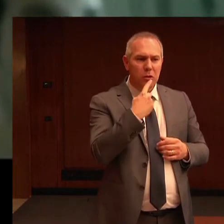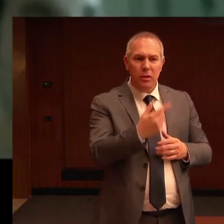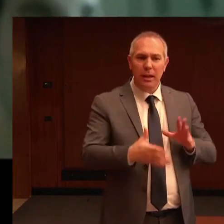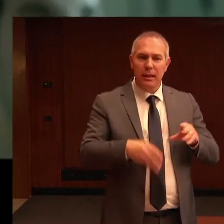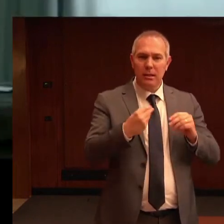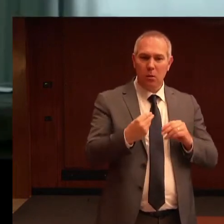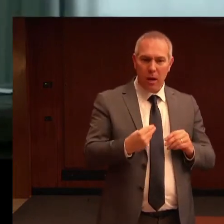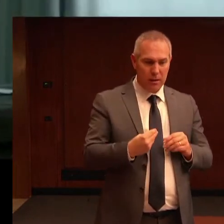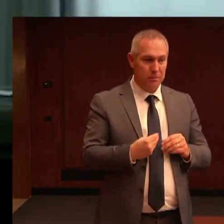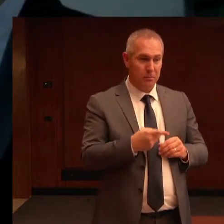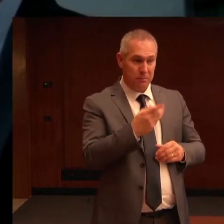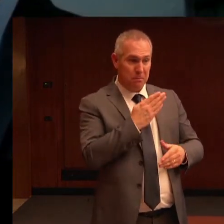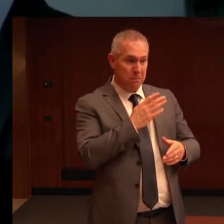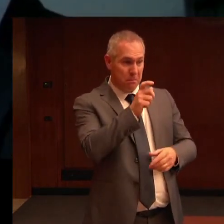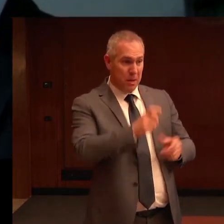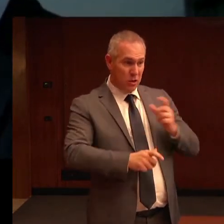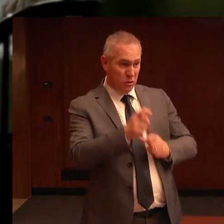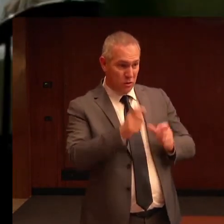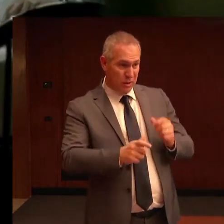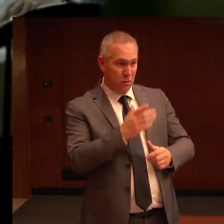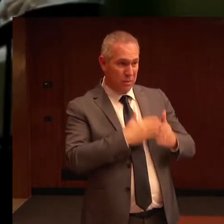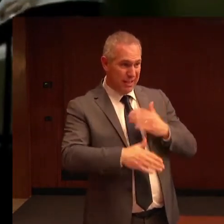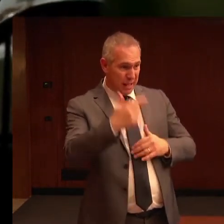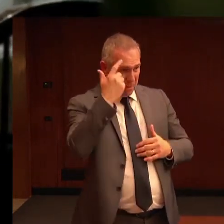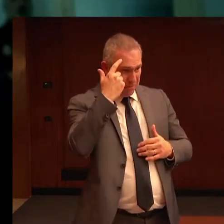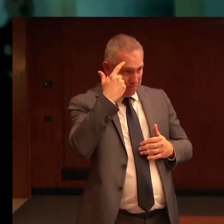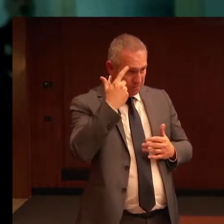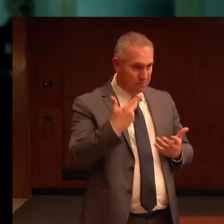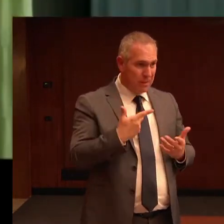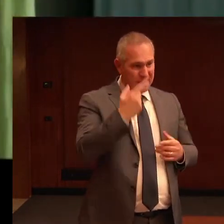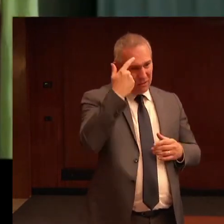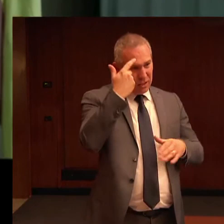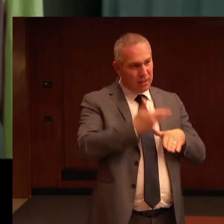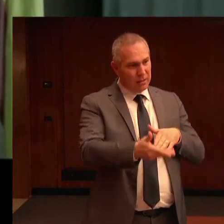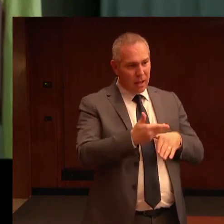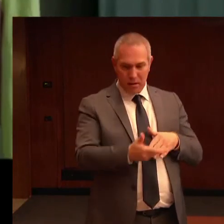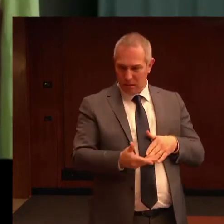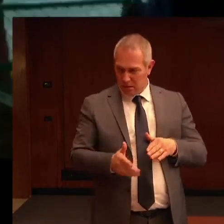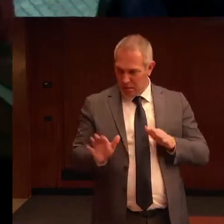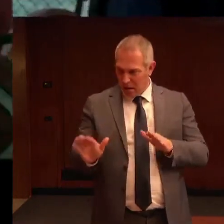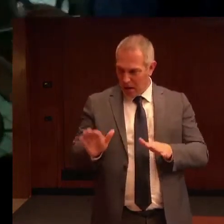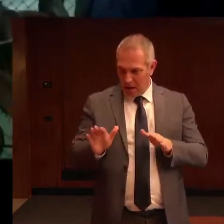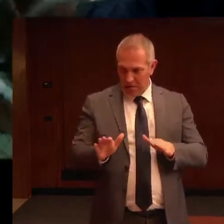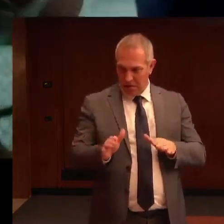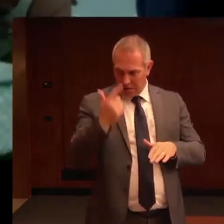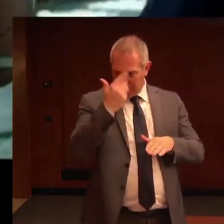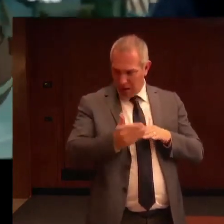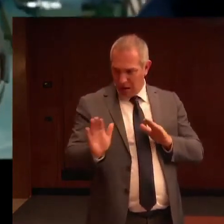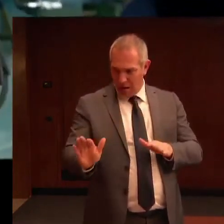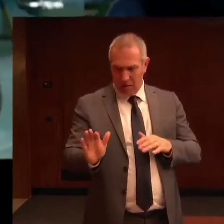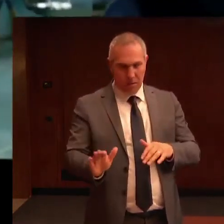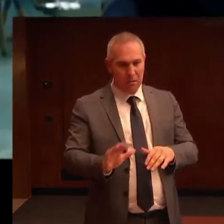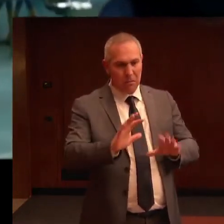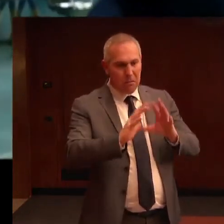a lavorare con persone con disabilità intellettive. Che diavolo significa? Sono dei ritardati mentali. Subnormali. Moderi il linguaggio, signor Montes. Prendete una palla. No, solo